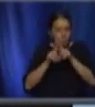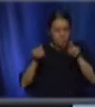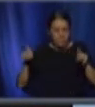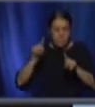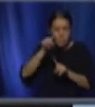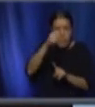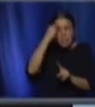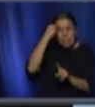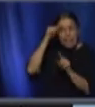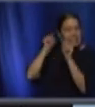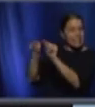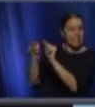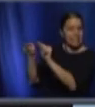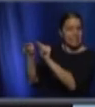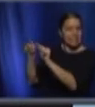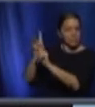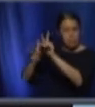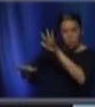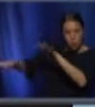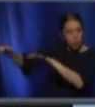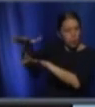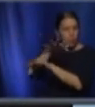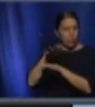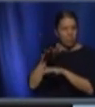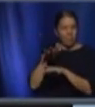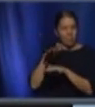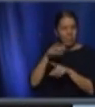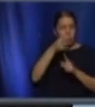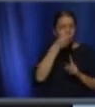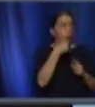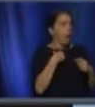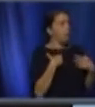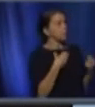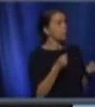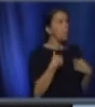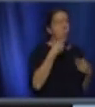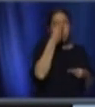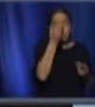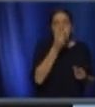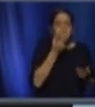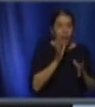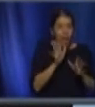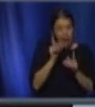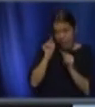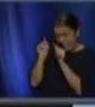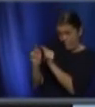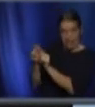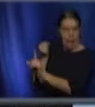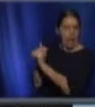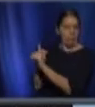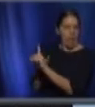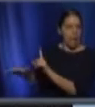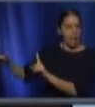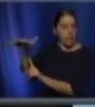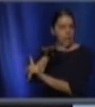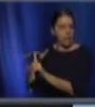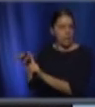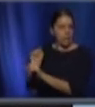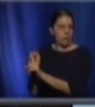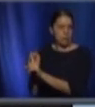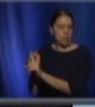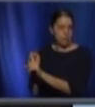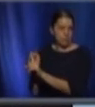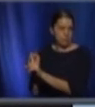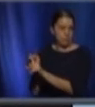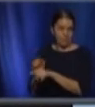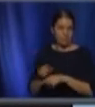notre réseau de la santé qui est fragile. Ce n'est pas juste les hospitalisations, mais c'est de mettre le personnel de la santé sur les bonnes